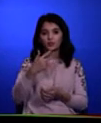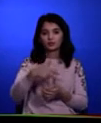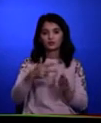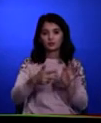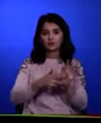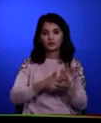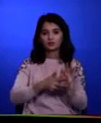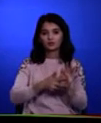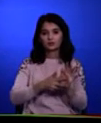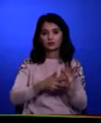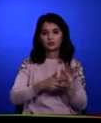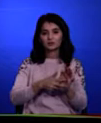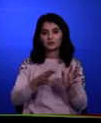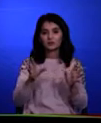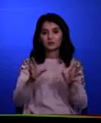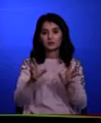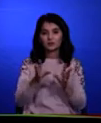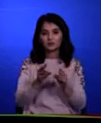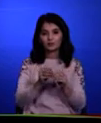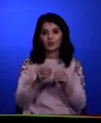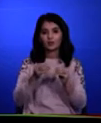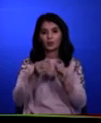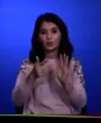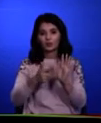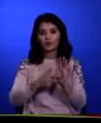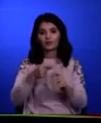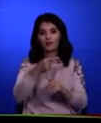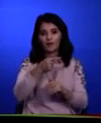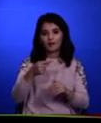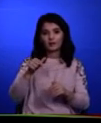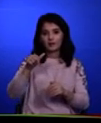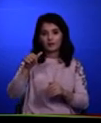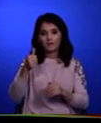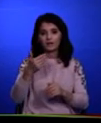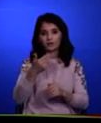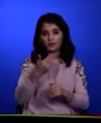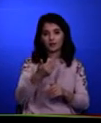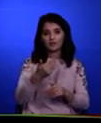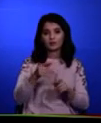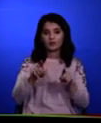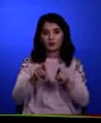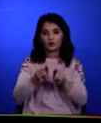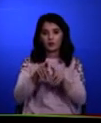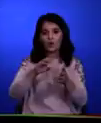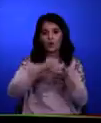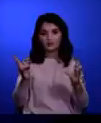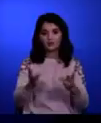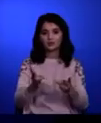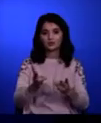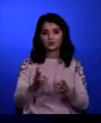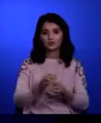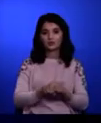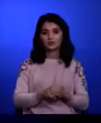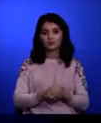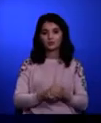38 bilan 17 ning ayirmasini topishdan avval ularni ham xona qo'shiluvchilarga